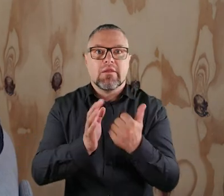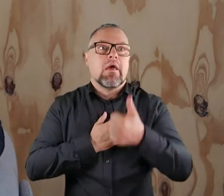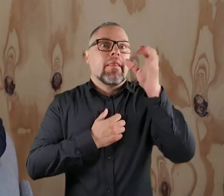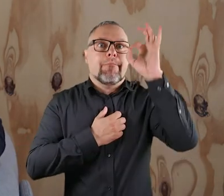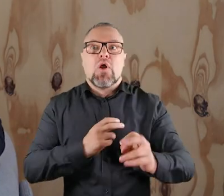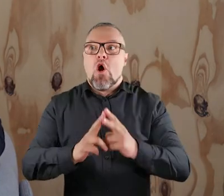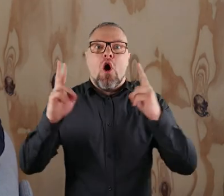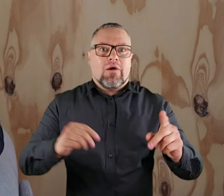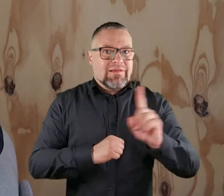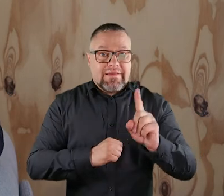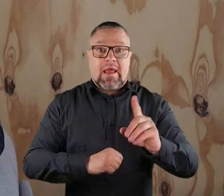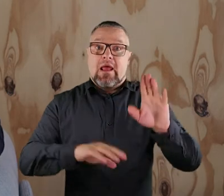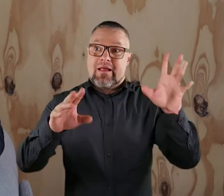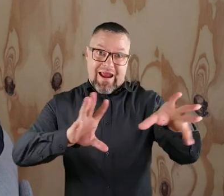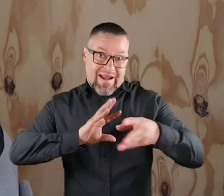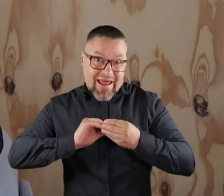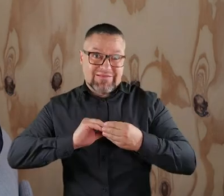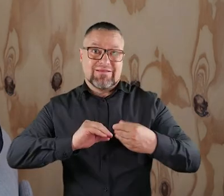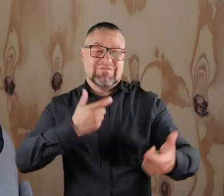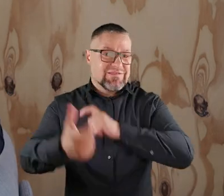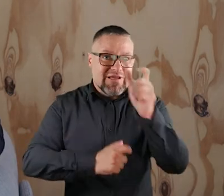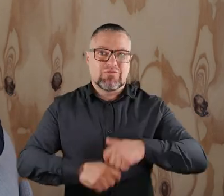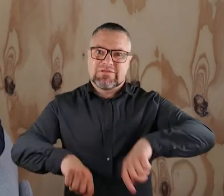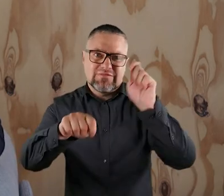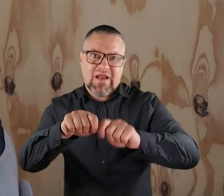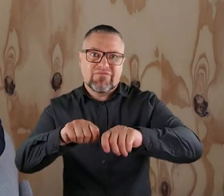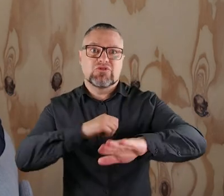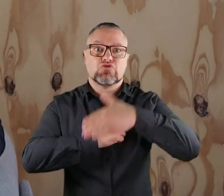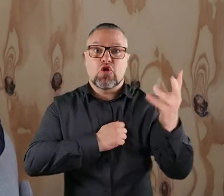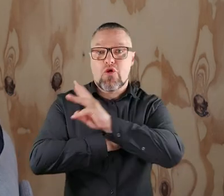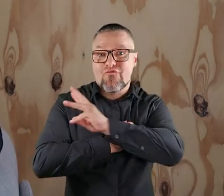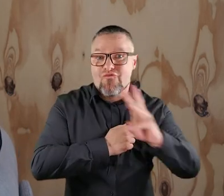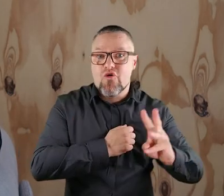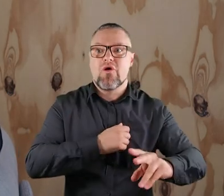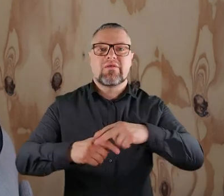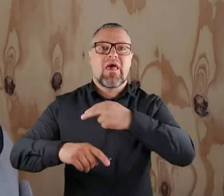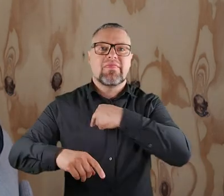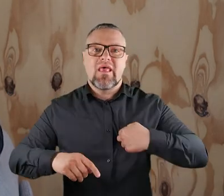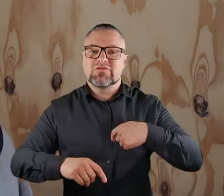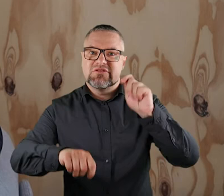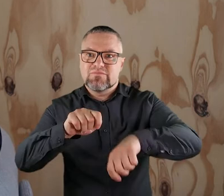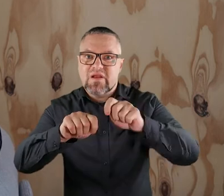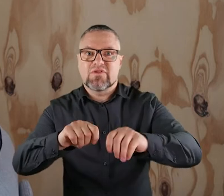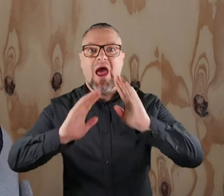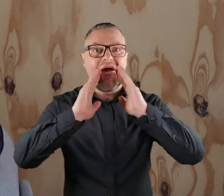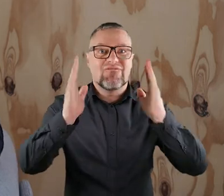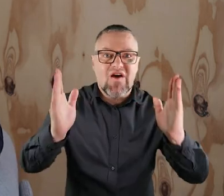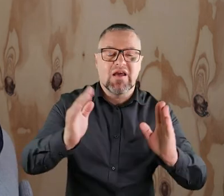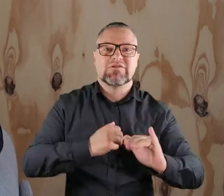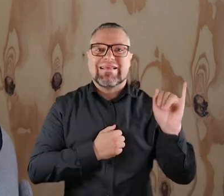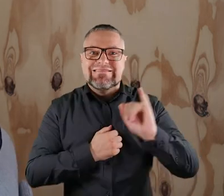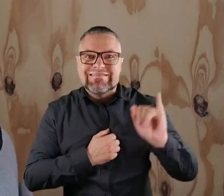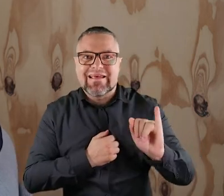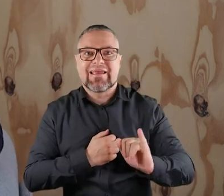okresie 1%. Bądźcie z nami i śledźcie je na naszej stronie internetowej, na naszych kanałach, m.in. na